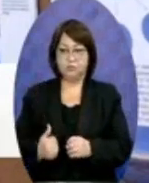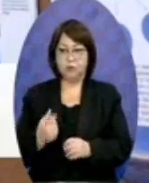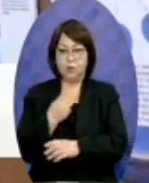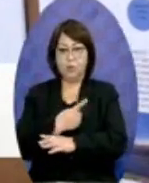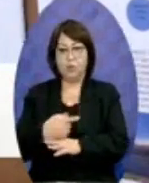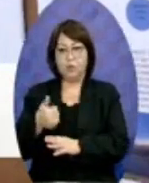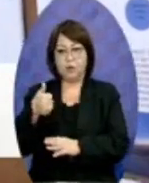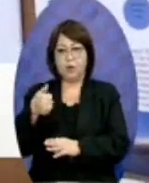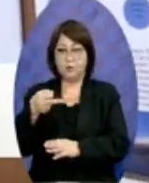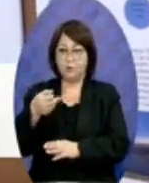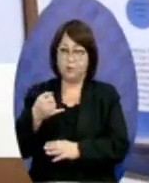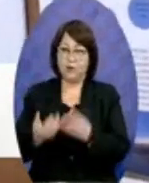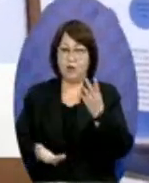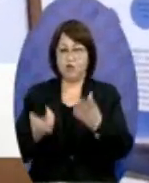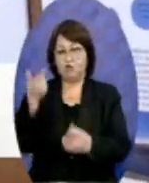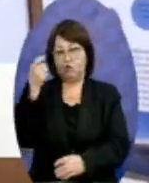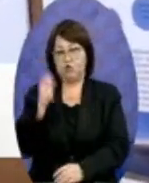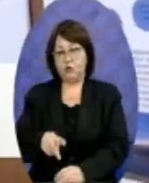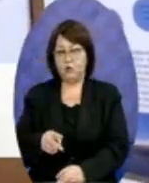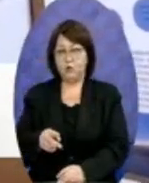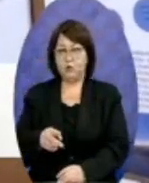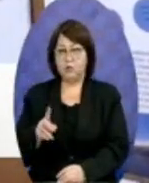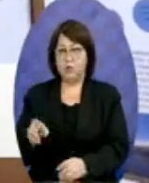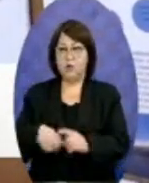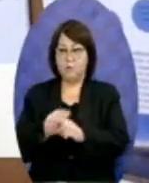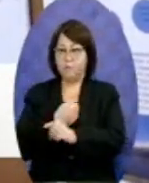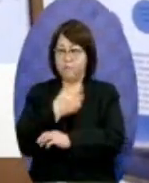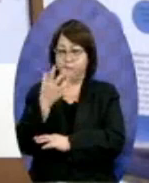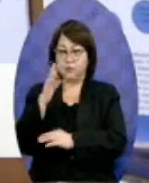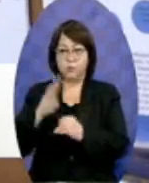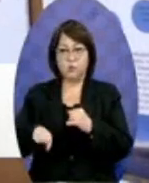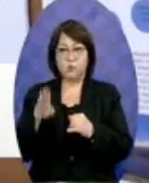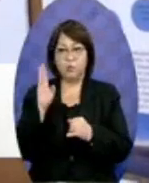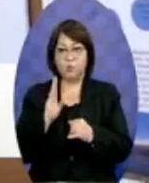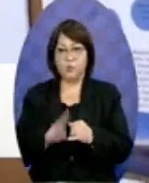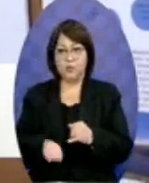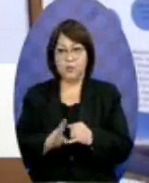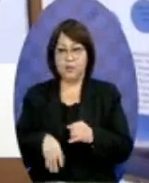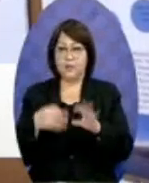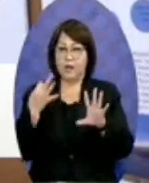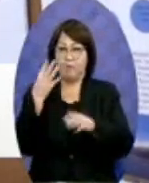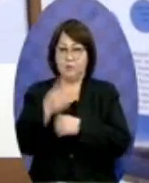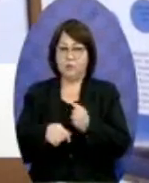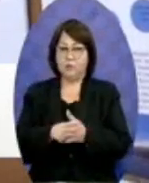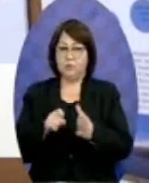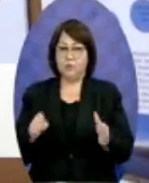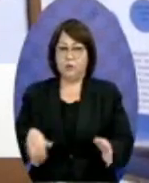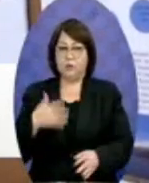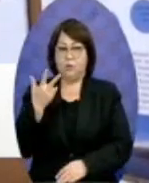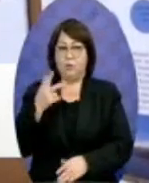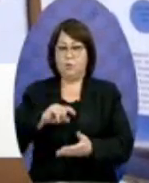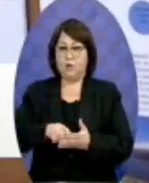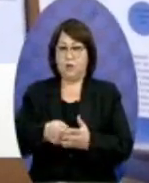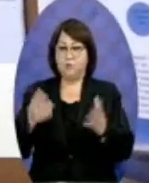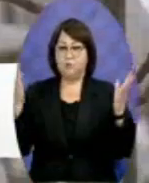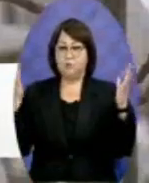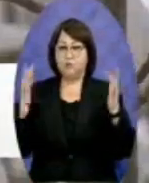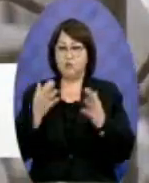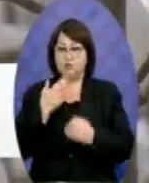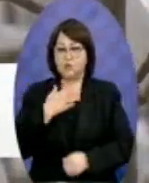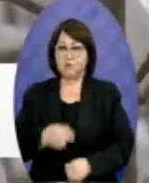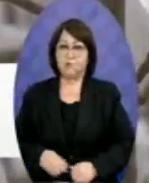ямар вэ гэдэг. Нөхөн сэргийн ажлууд бол тодорхой хэмжээгээр хийгдэж байгаа боловч сүүлийн нэг 8 жилийн хугацаанд бол 3 дахин буурсан үзүүлэлт байж